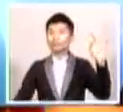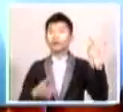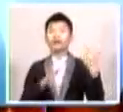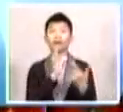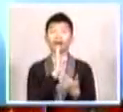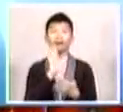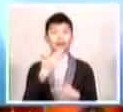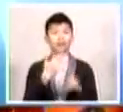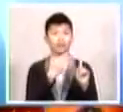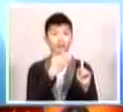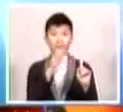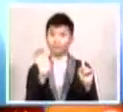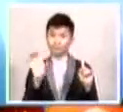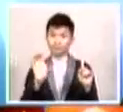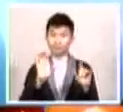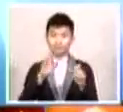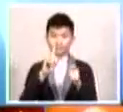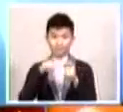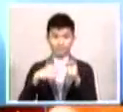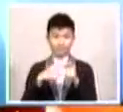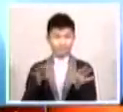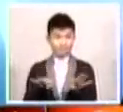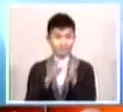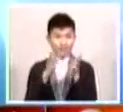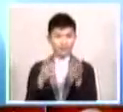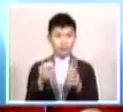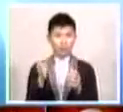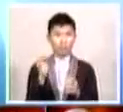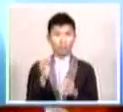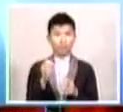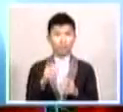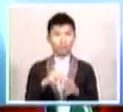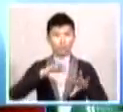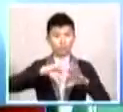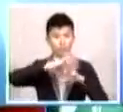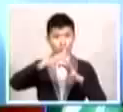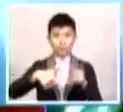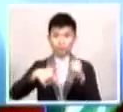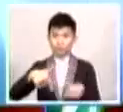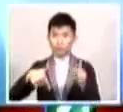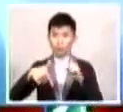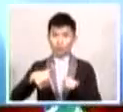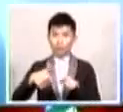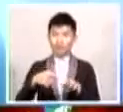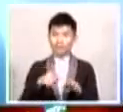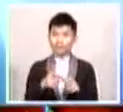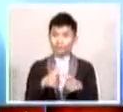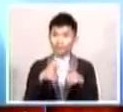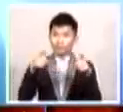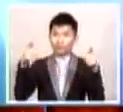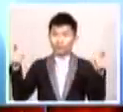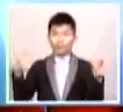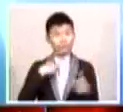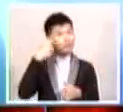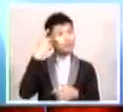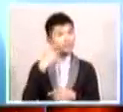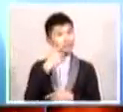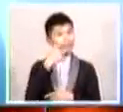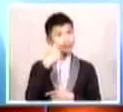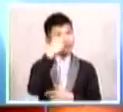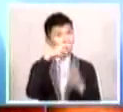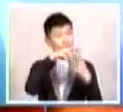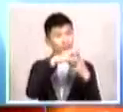从1990年代开始迅速开展的全球化浪潮，增强了我认为可以参考欧洲